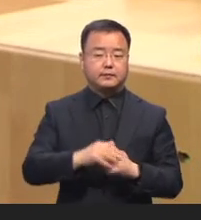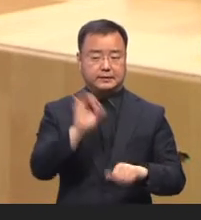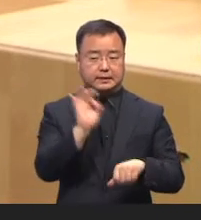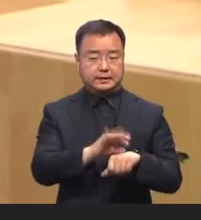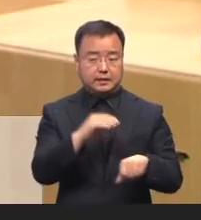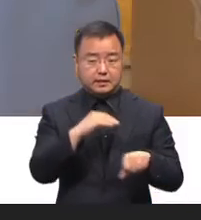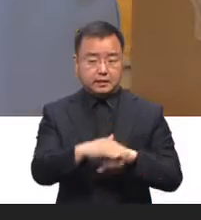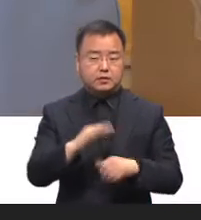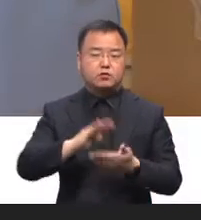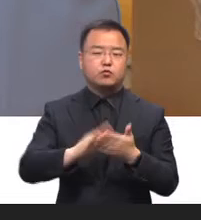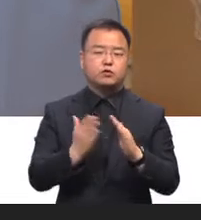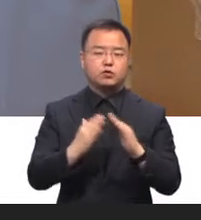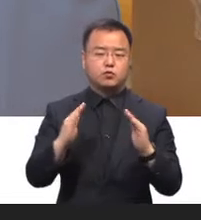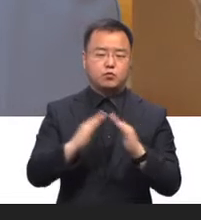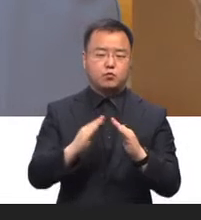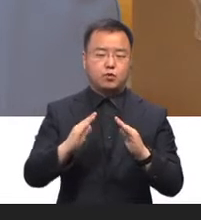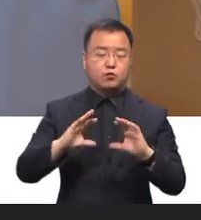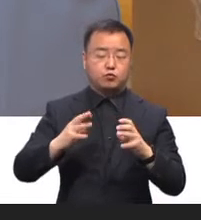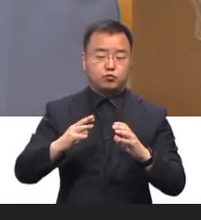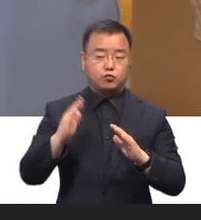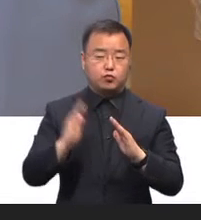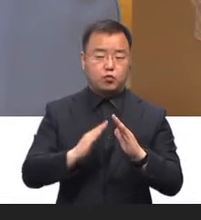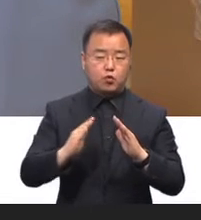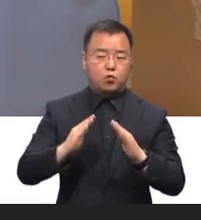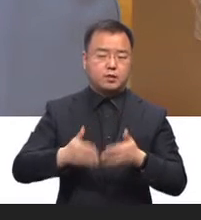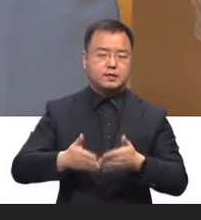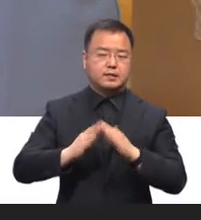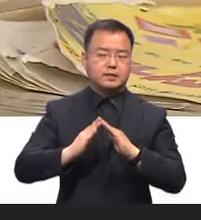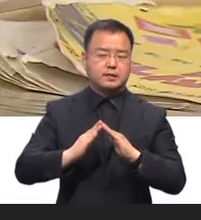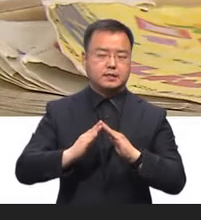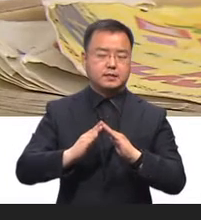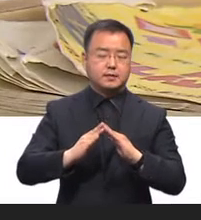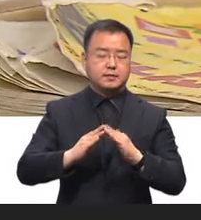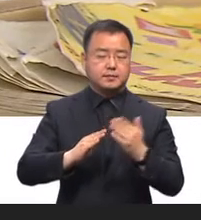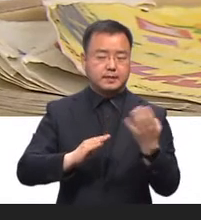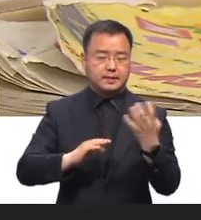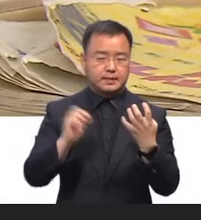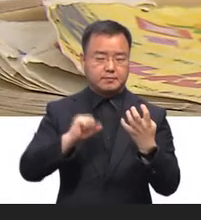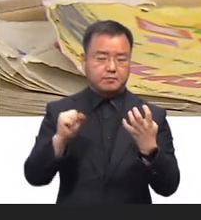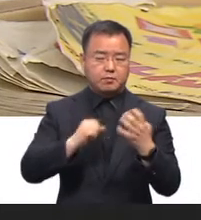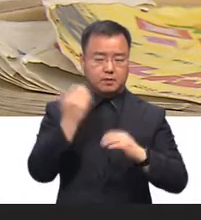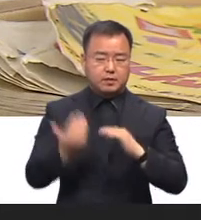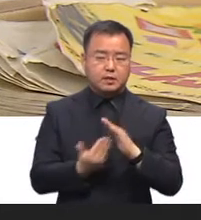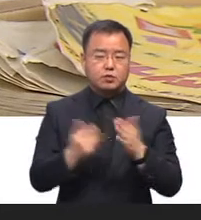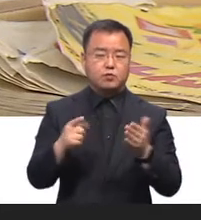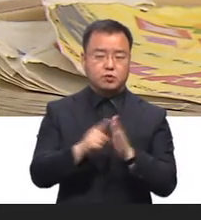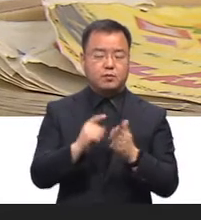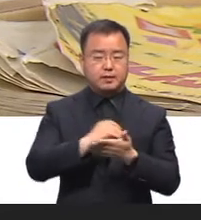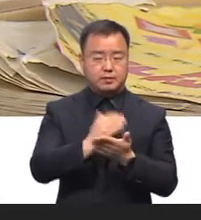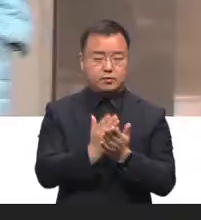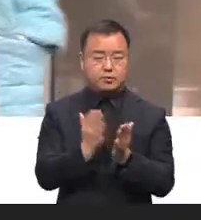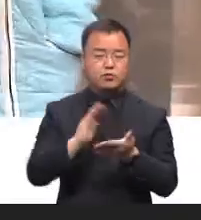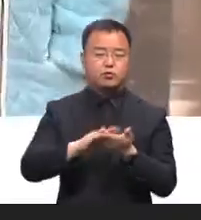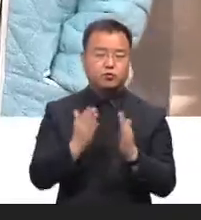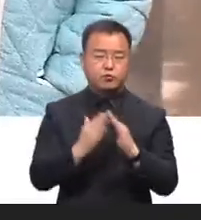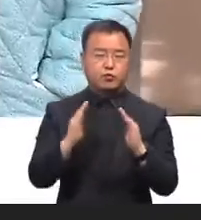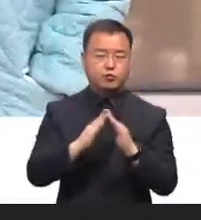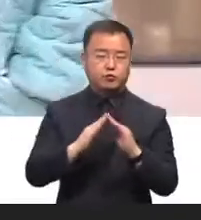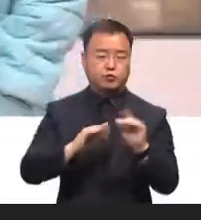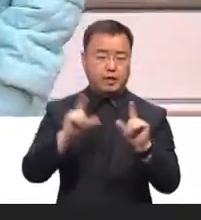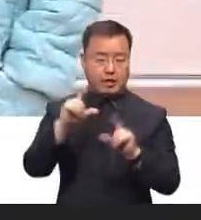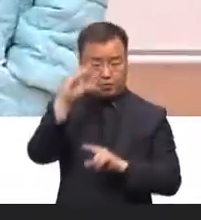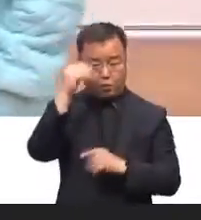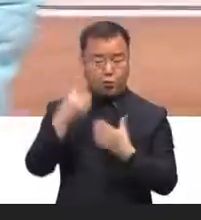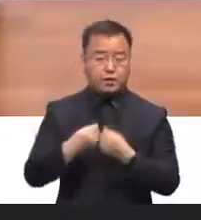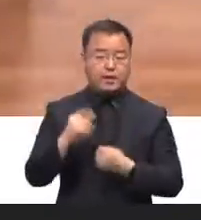정부가 국궁 닙 유치원 출현율 40% 달성을 위해 제시한 다양한 유치원 유형들 가운데 하나입니다 유치원에